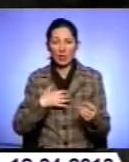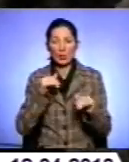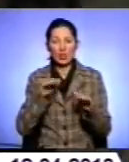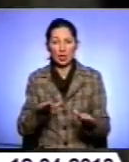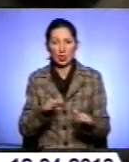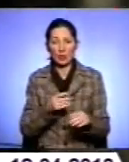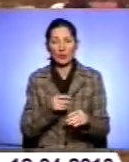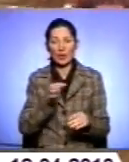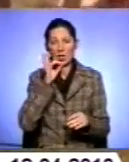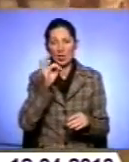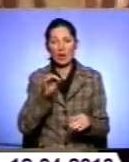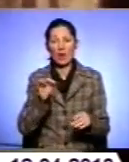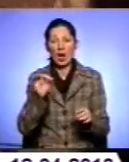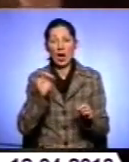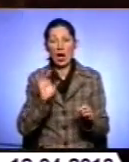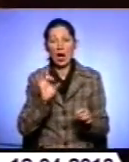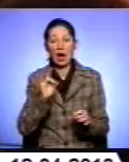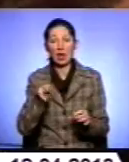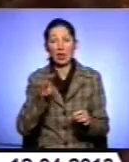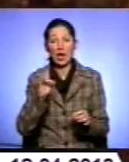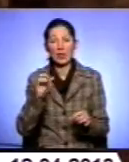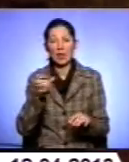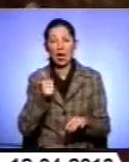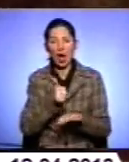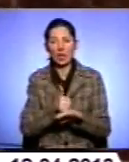зауважив радник голови держави.